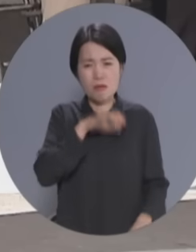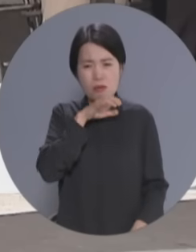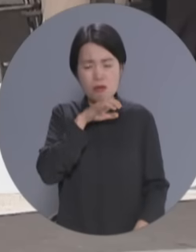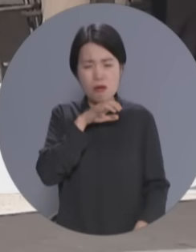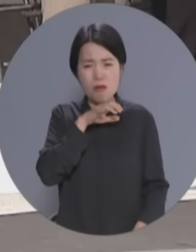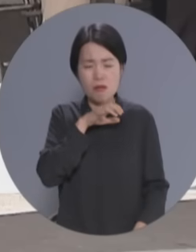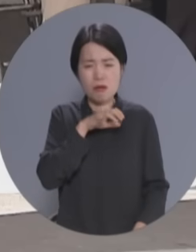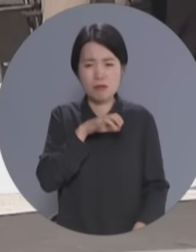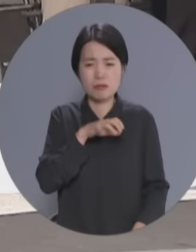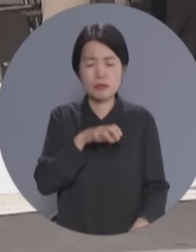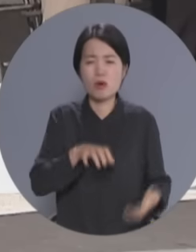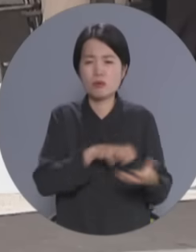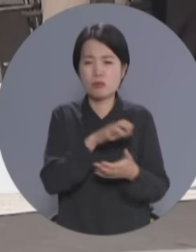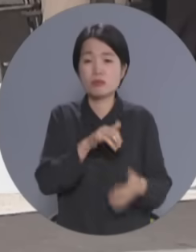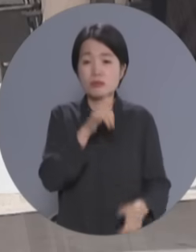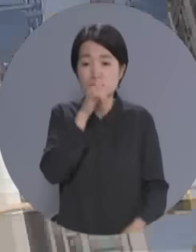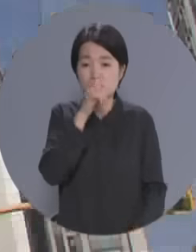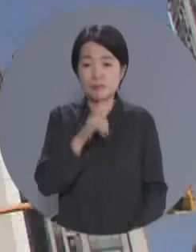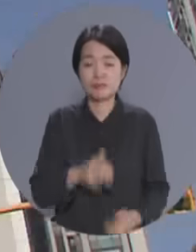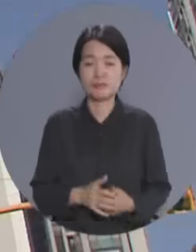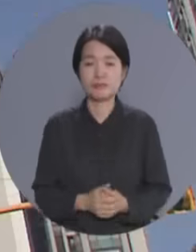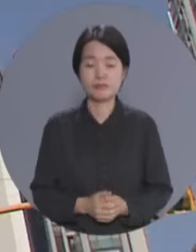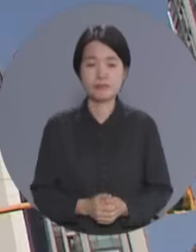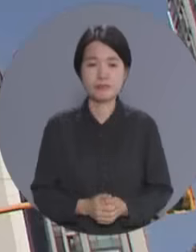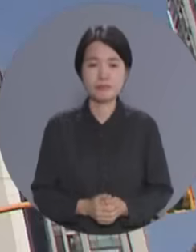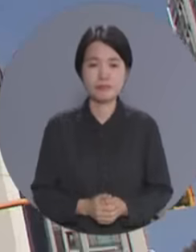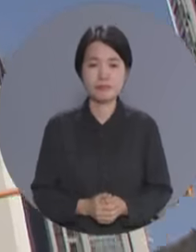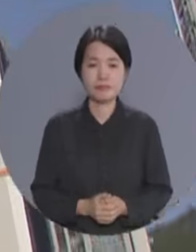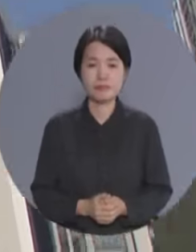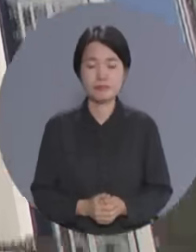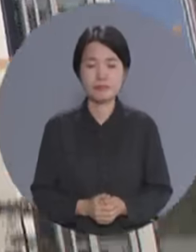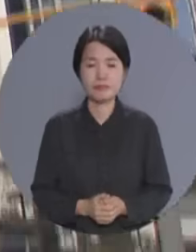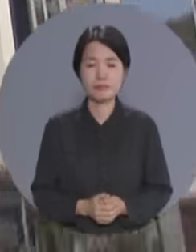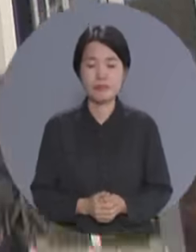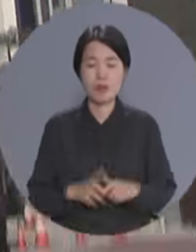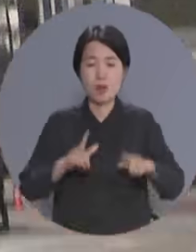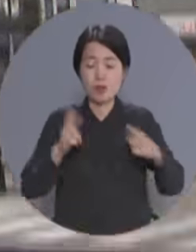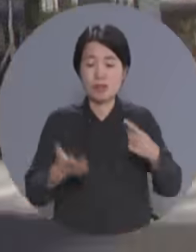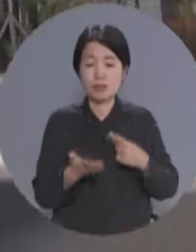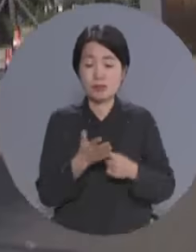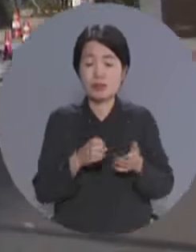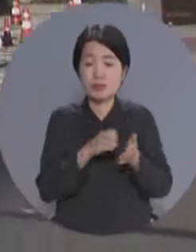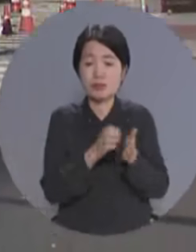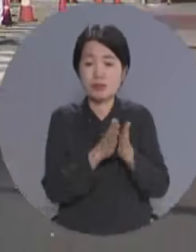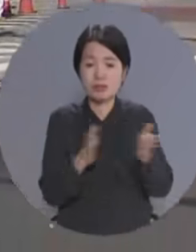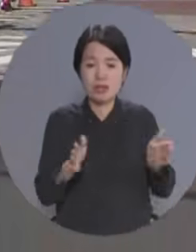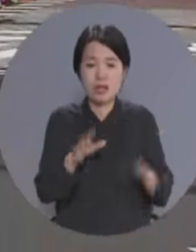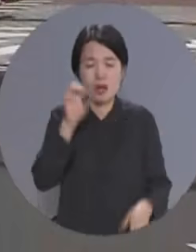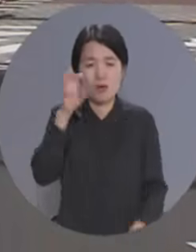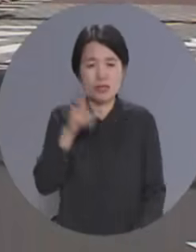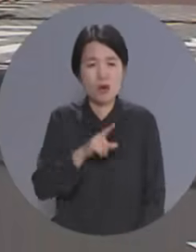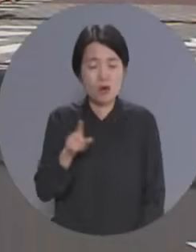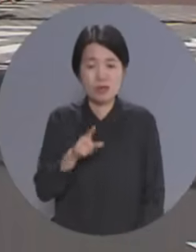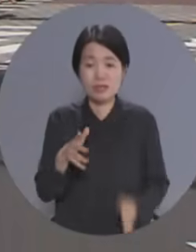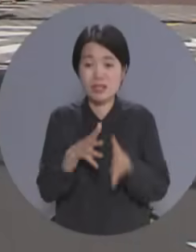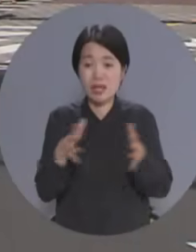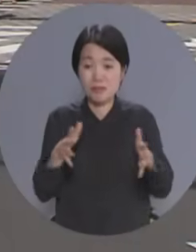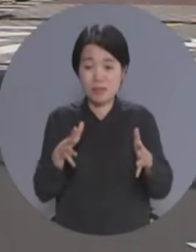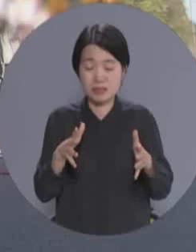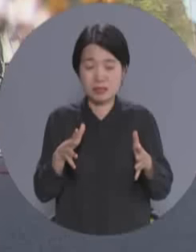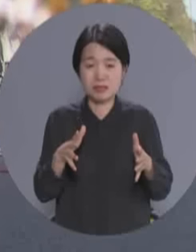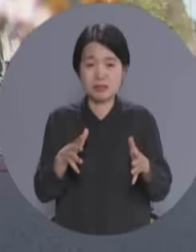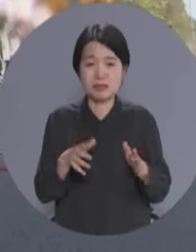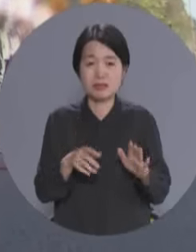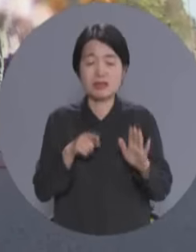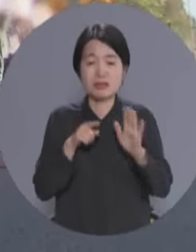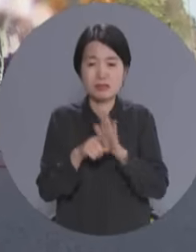보도의 김단비 기자입니다 올초 입주를 시작한 광양 마동의 한 아파트 입구입니다